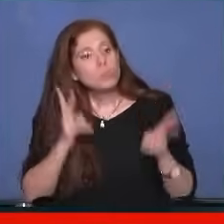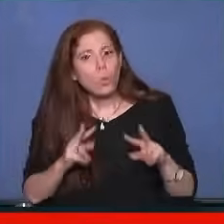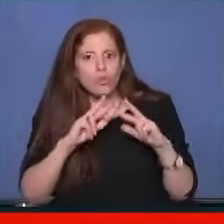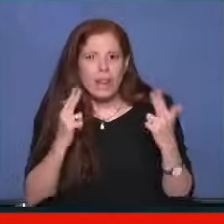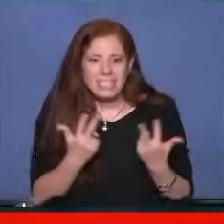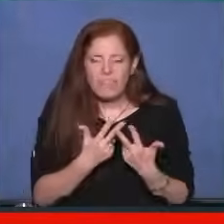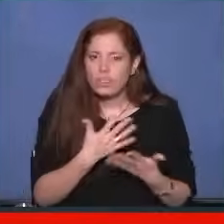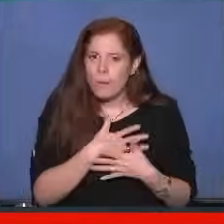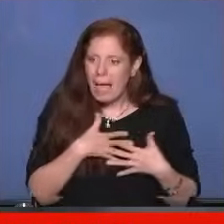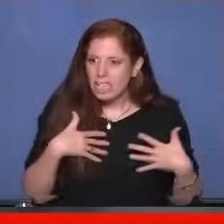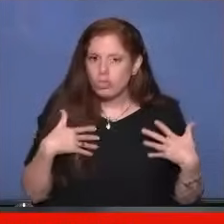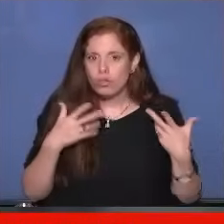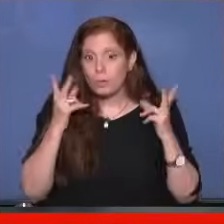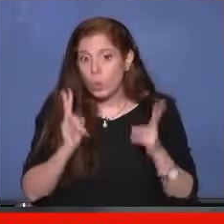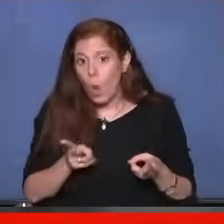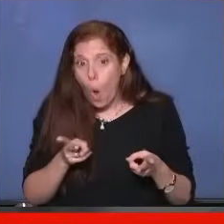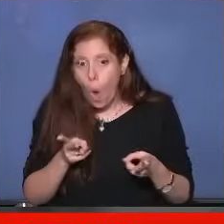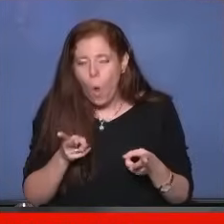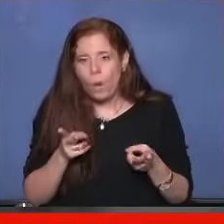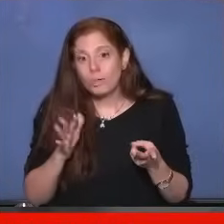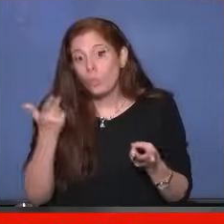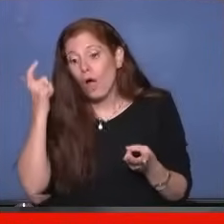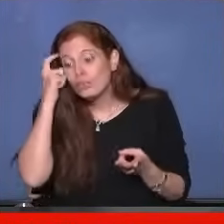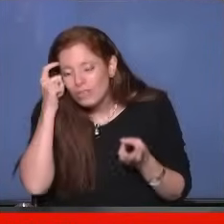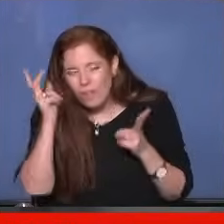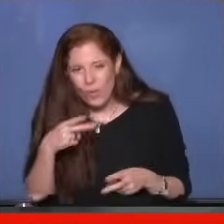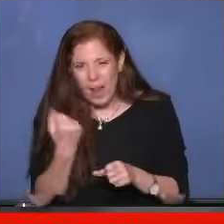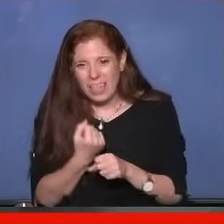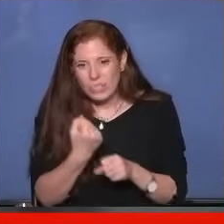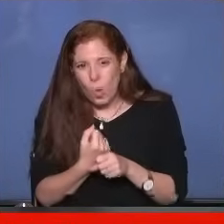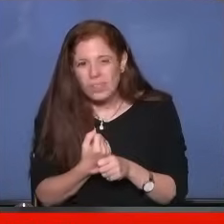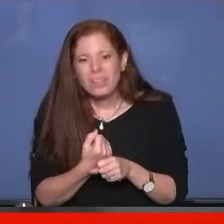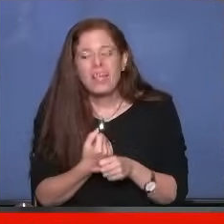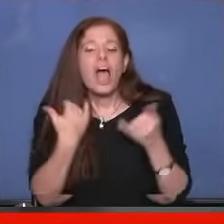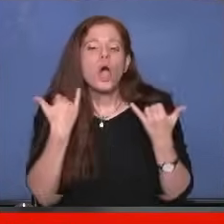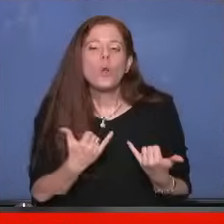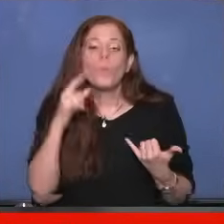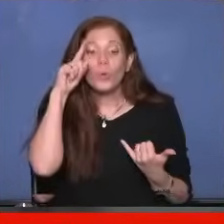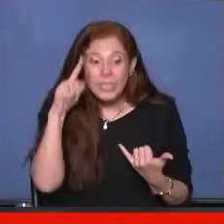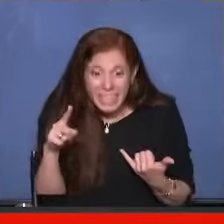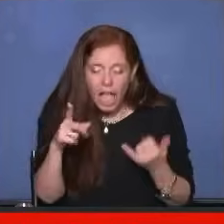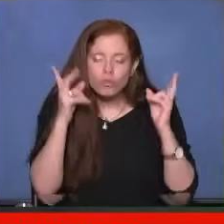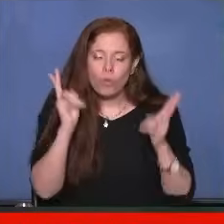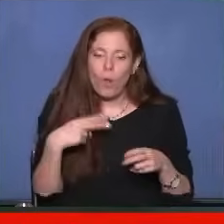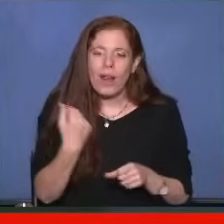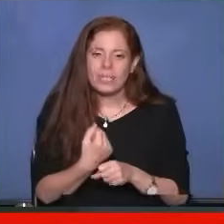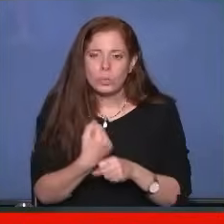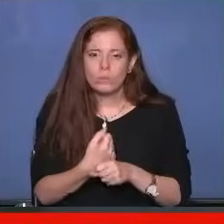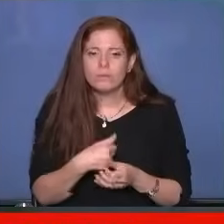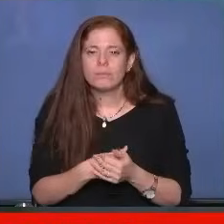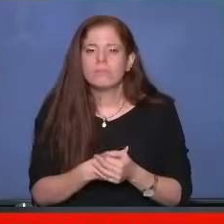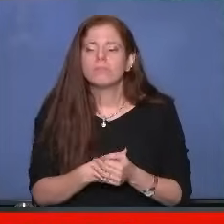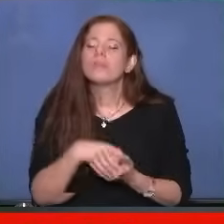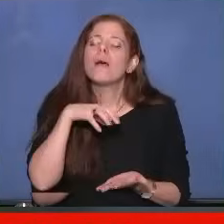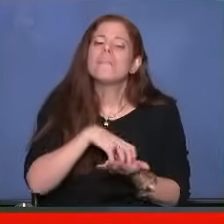שמרגיש שמה שהוא חשב שהוא יכול לעשות, היום הוא יודע שהוא יכול לעשות. באתר צה"ל